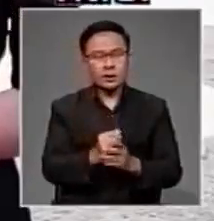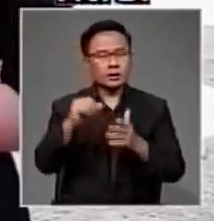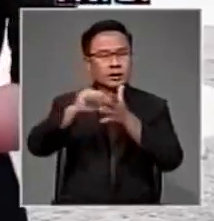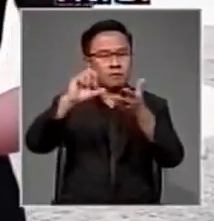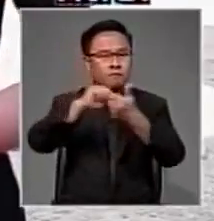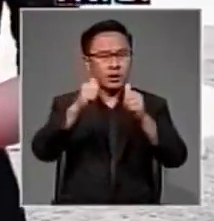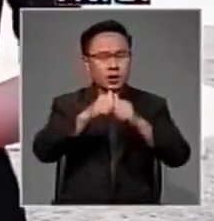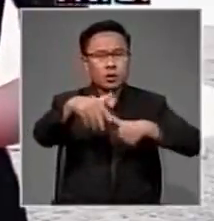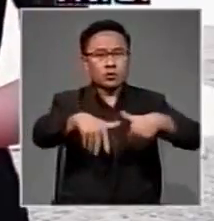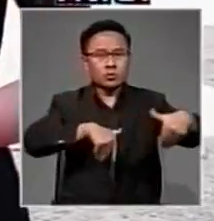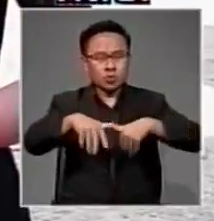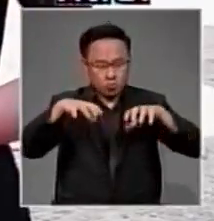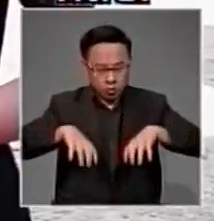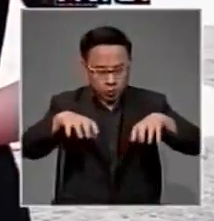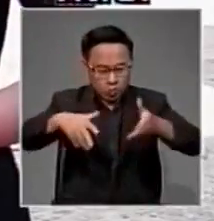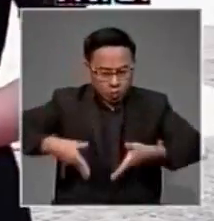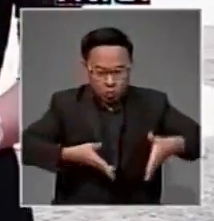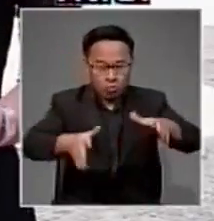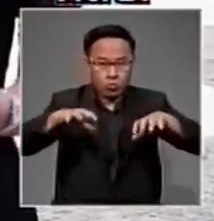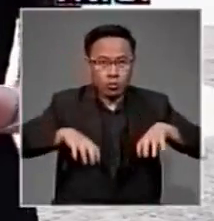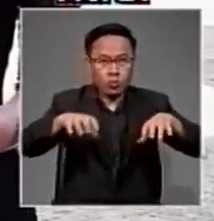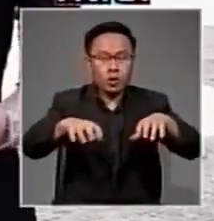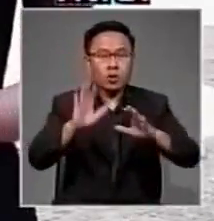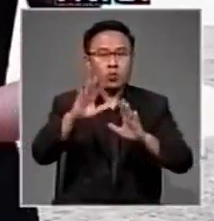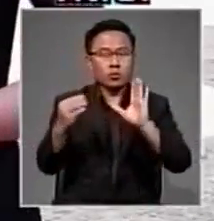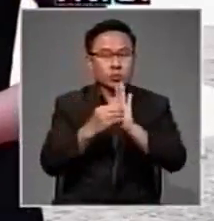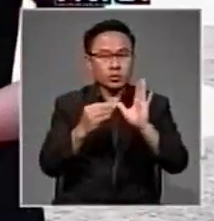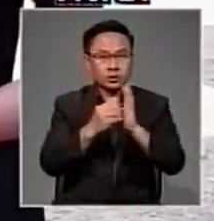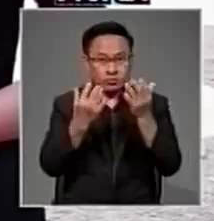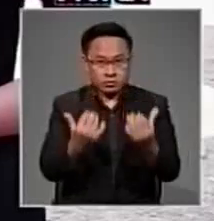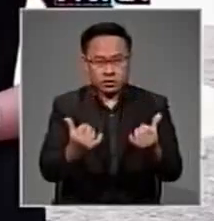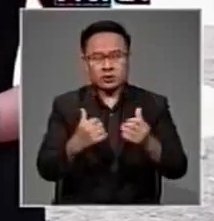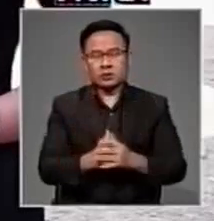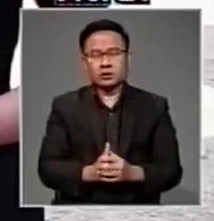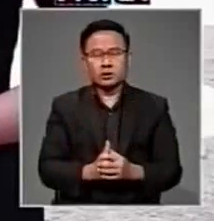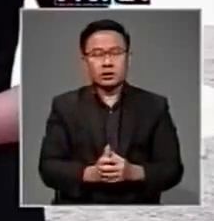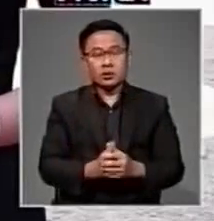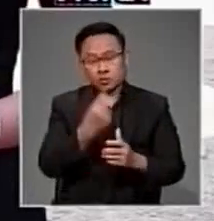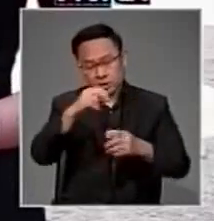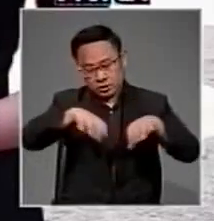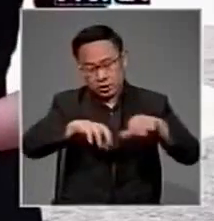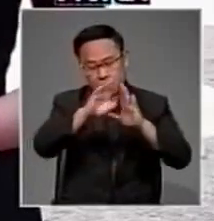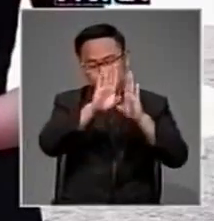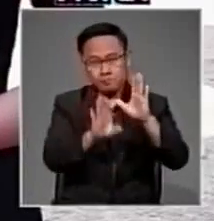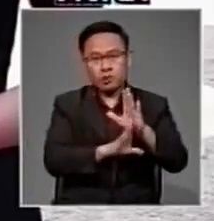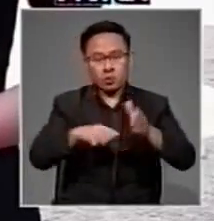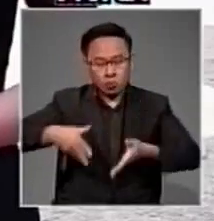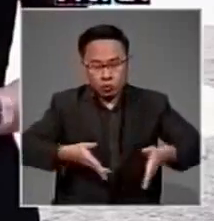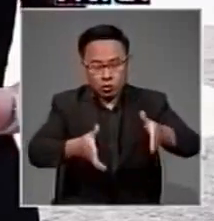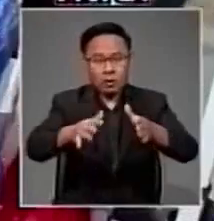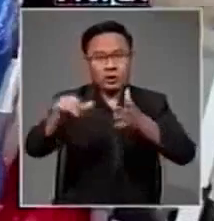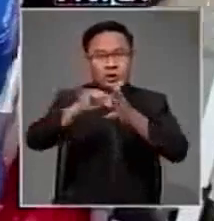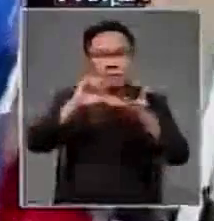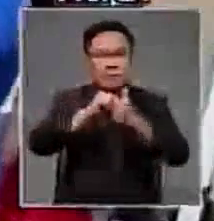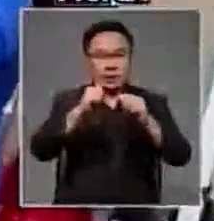วันนี้รายการเดินหน้าประเทศไทยนะคะจะพาคุณผู้ชมค่ะมาติดตามการแก้ไขปัญหาชุมชนที่รุกร้ำริมคลองสาธารณะในพื้นที่ของกรุงเทพมหานครนะค